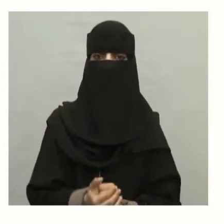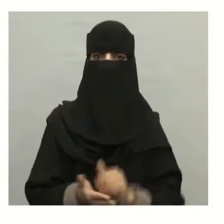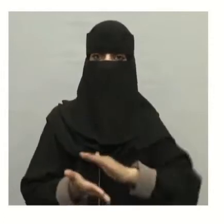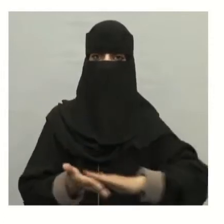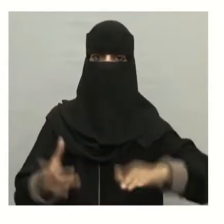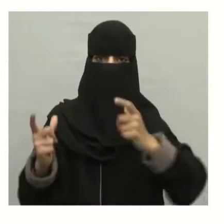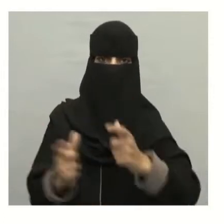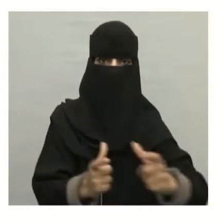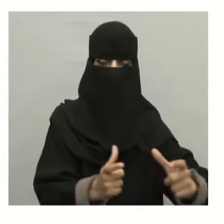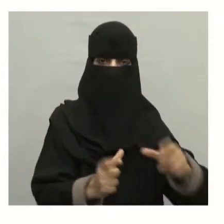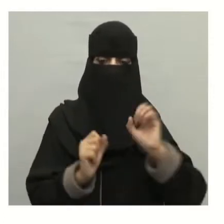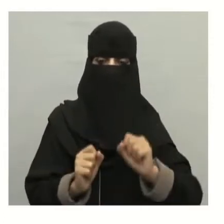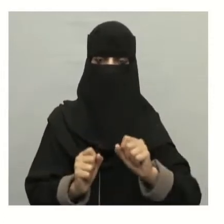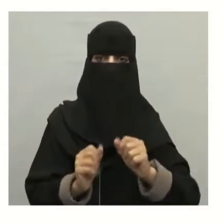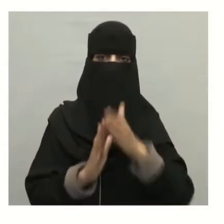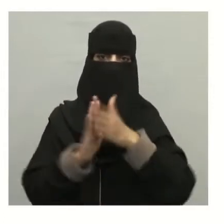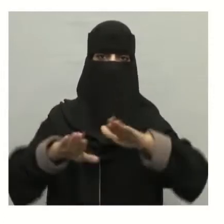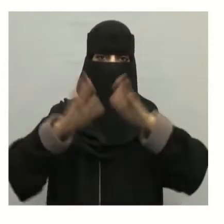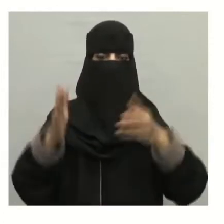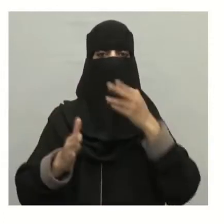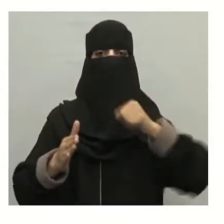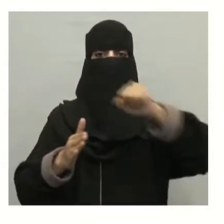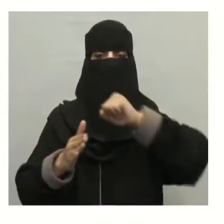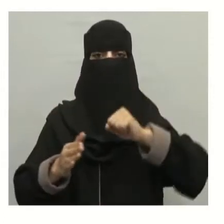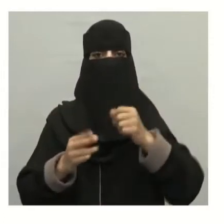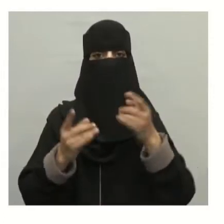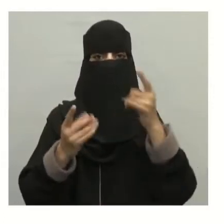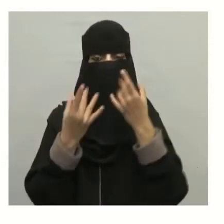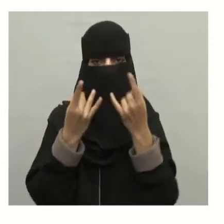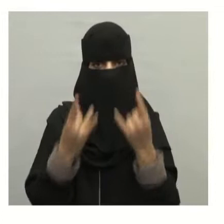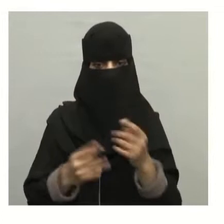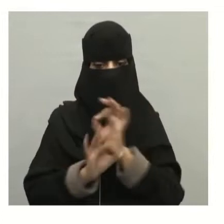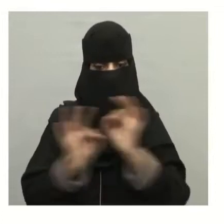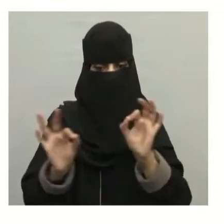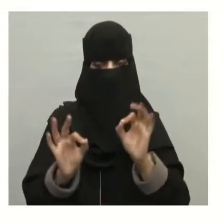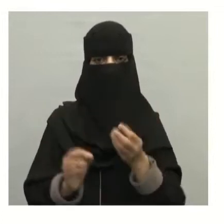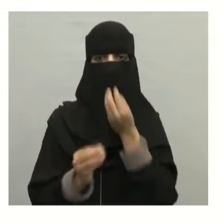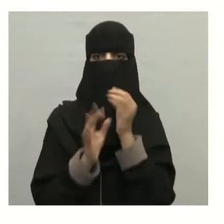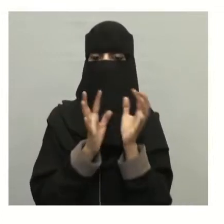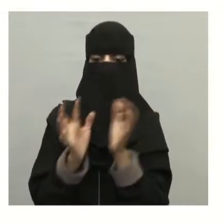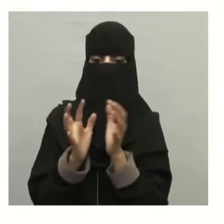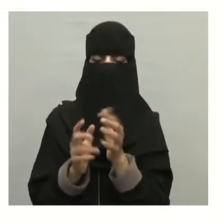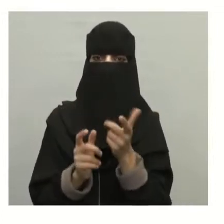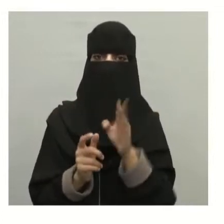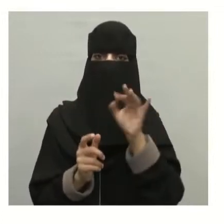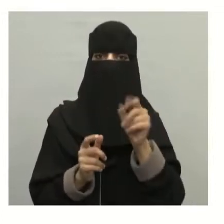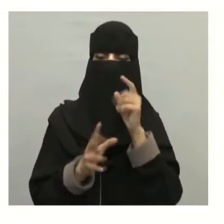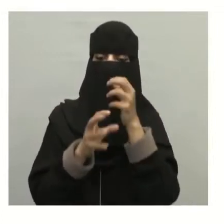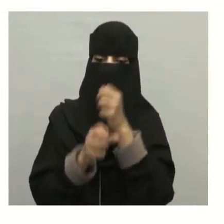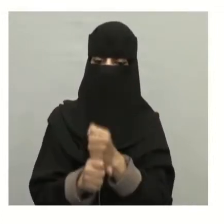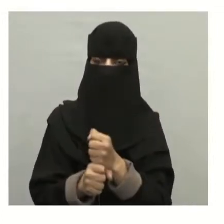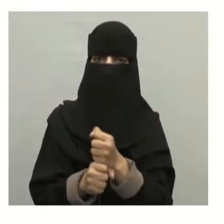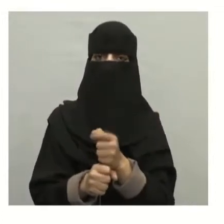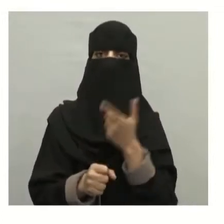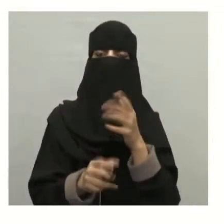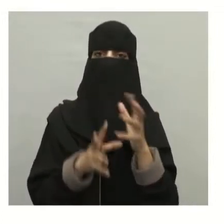الأرضية والأسطح أيضا تحتاج إلى تنظيف وتطهير. الأطعمة كيف أحفظها